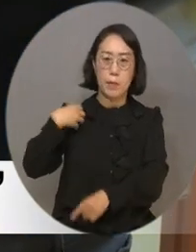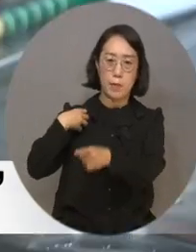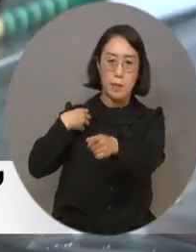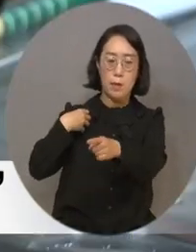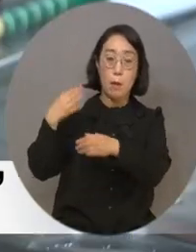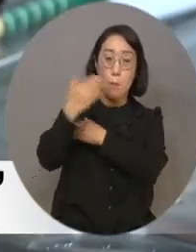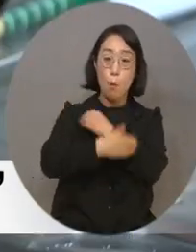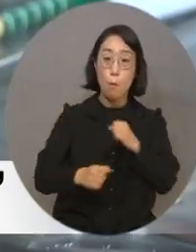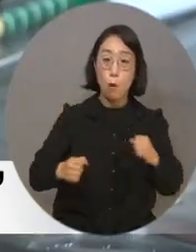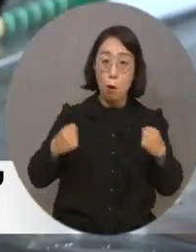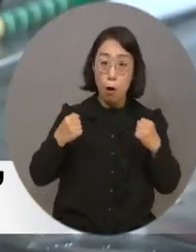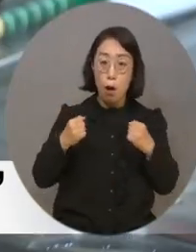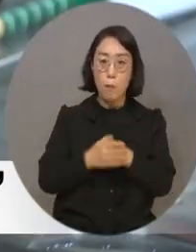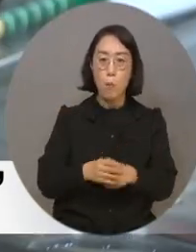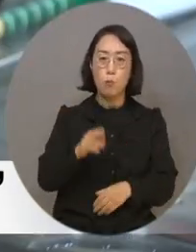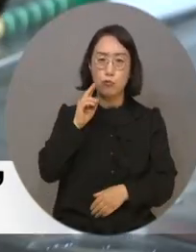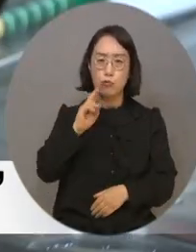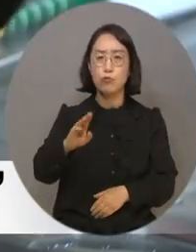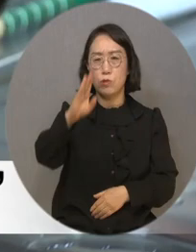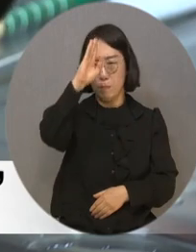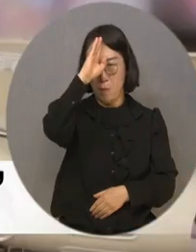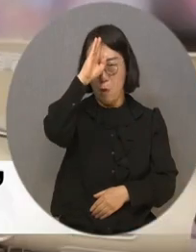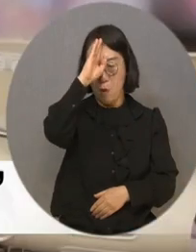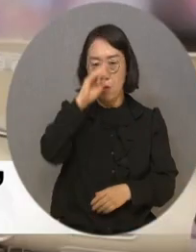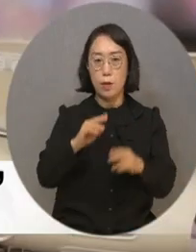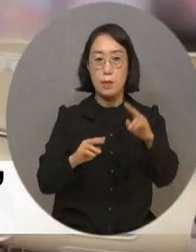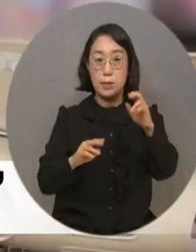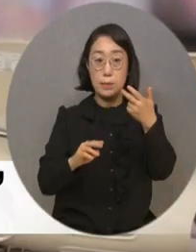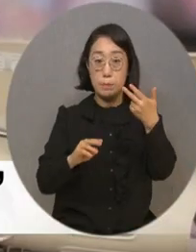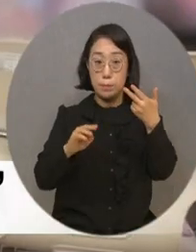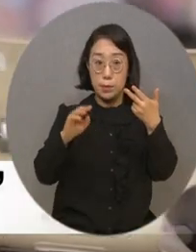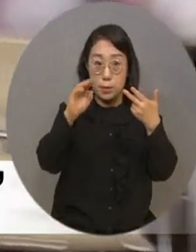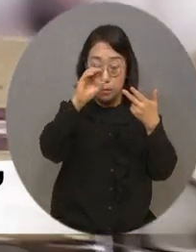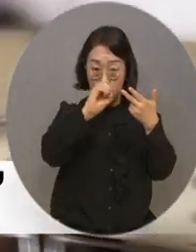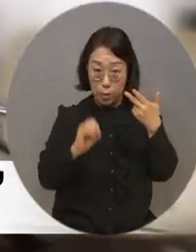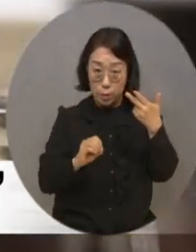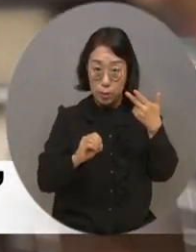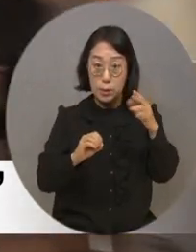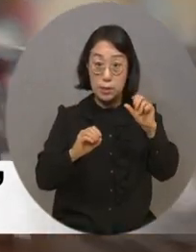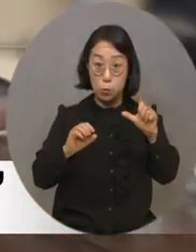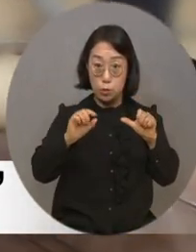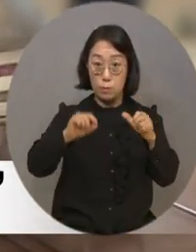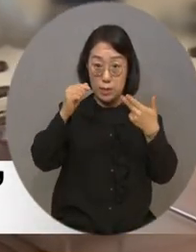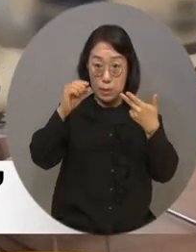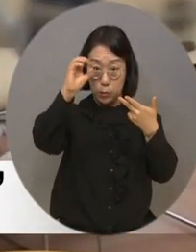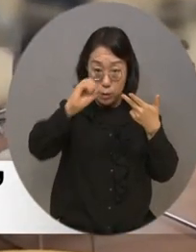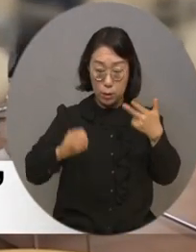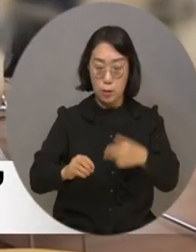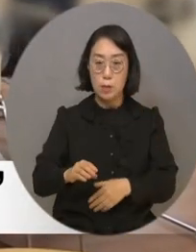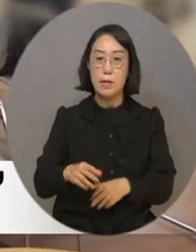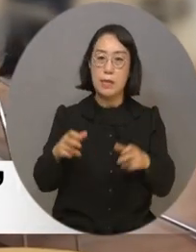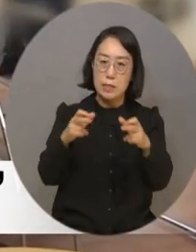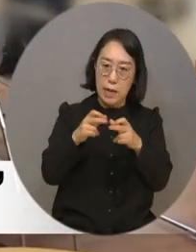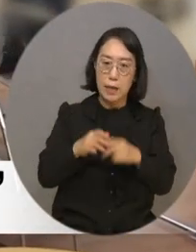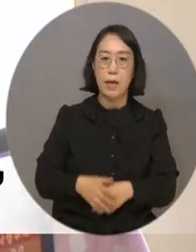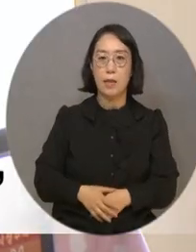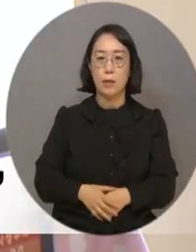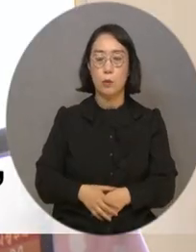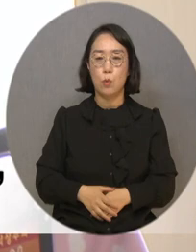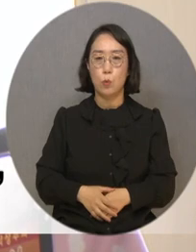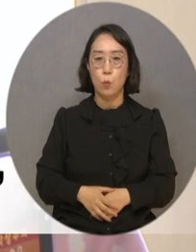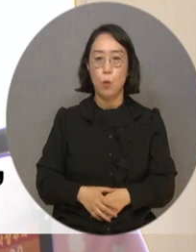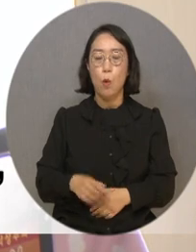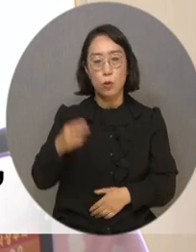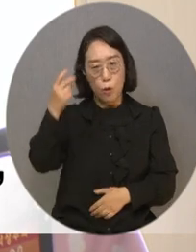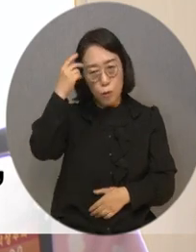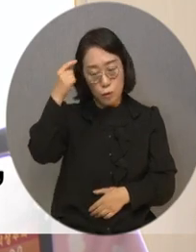상태는 중증 질환인 경우가 25.7%로 가장 많았고 장애인, 정신질환, 장기요양 인정 등급,